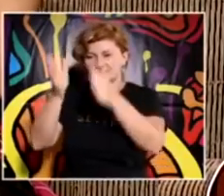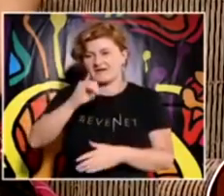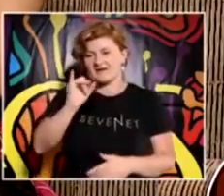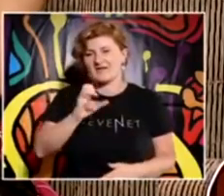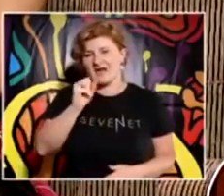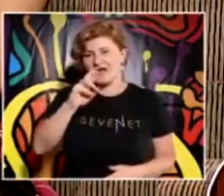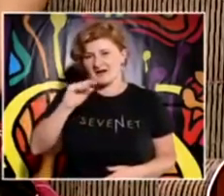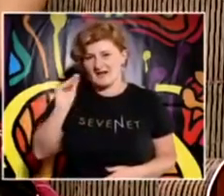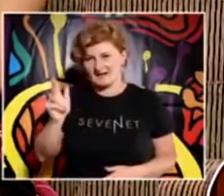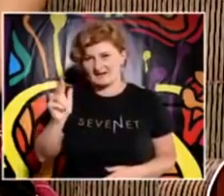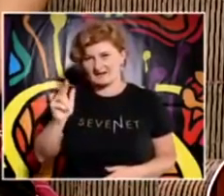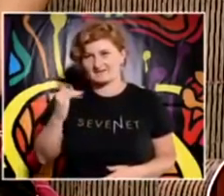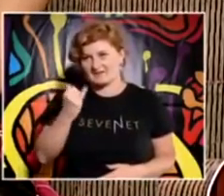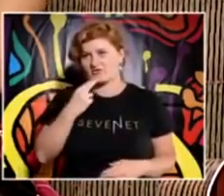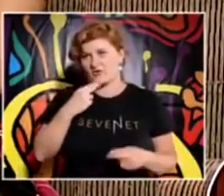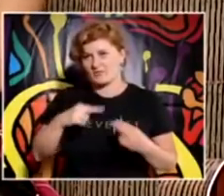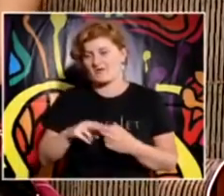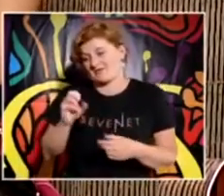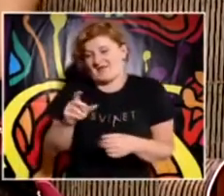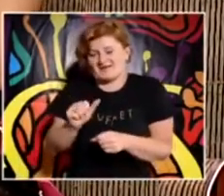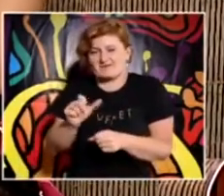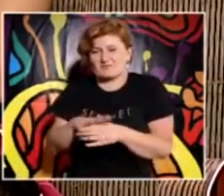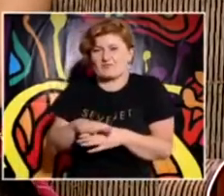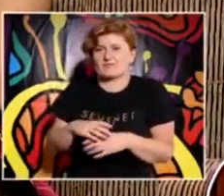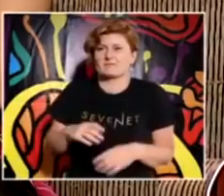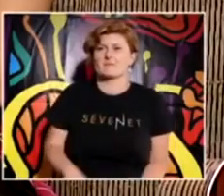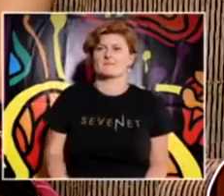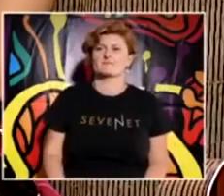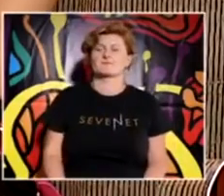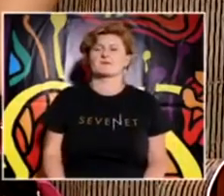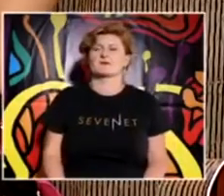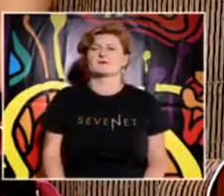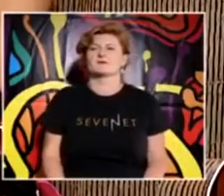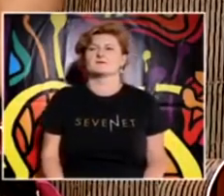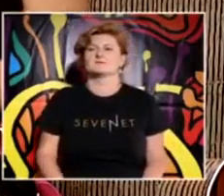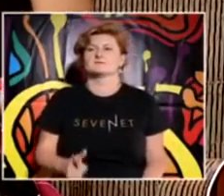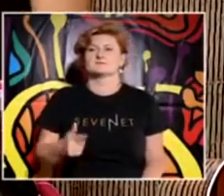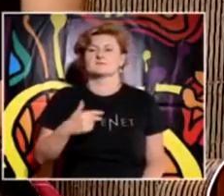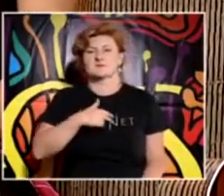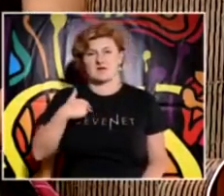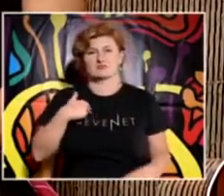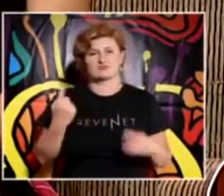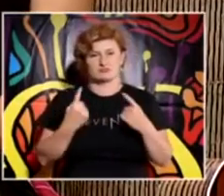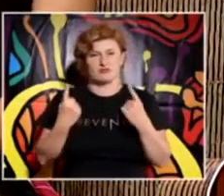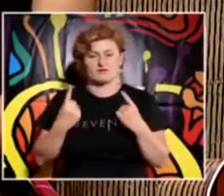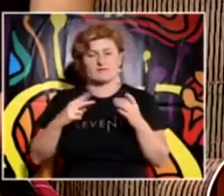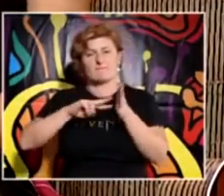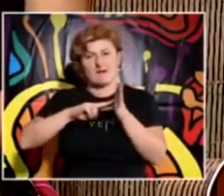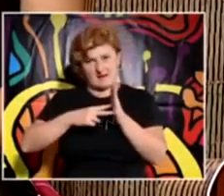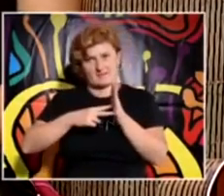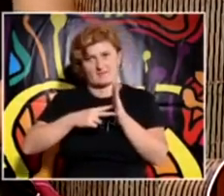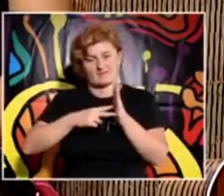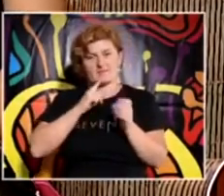jest w umowie. Dokładnie, więc nie mamy wyjścia, ale jak już doszliśmy do tego tematu, to myślę, że w naszym przypadku zdecydowanie plan, ale z